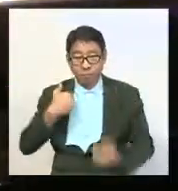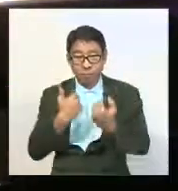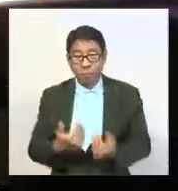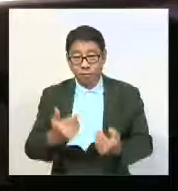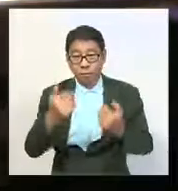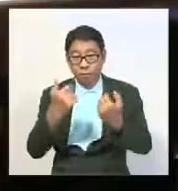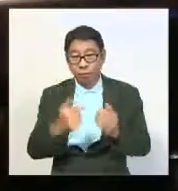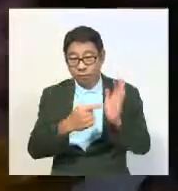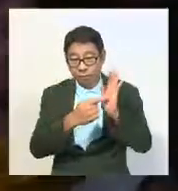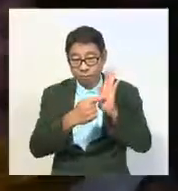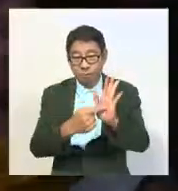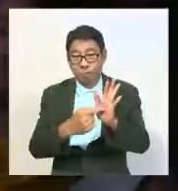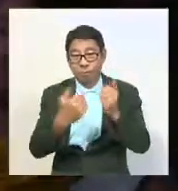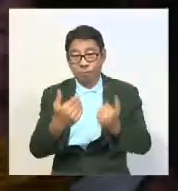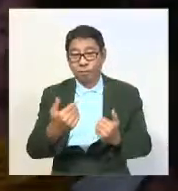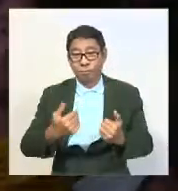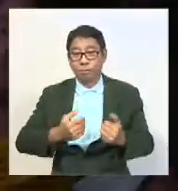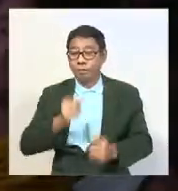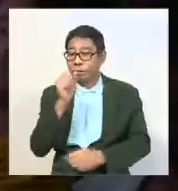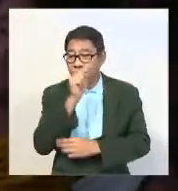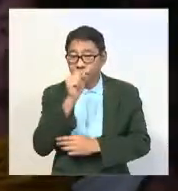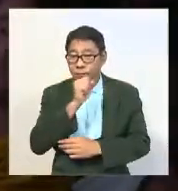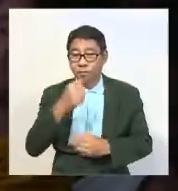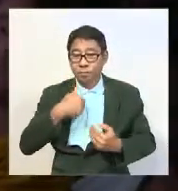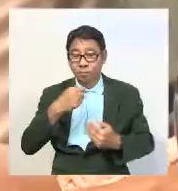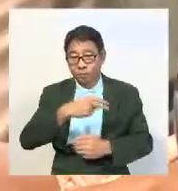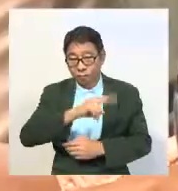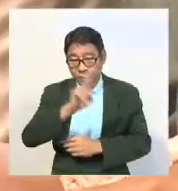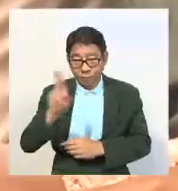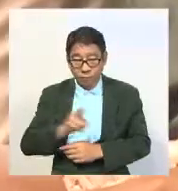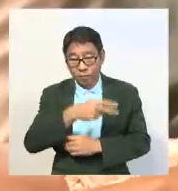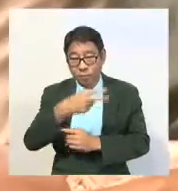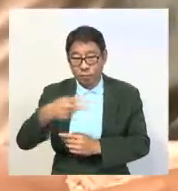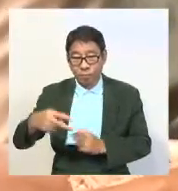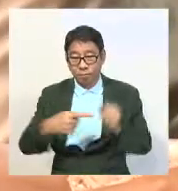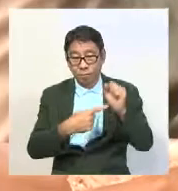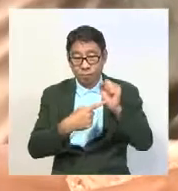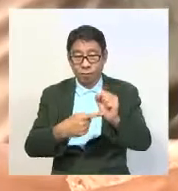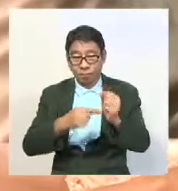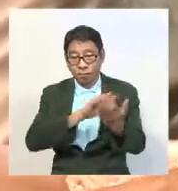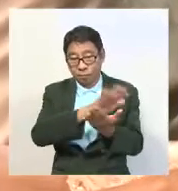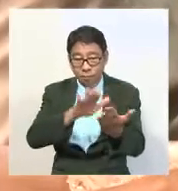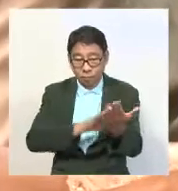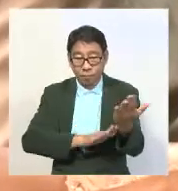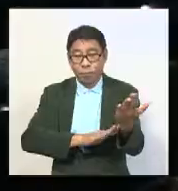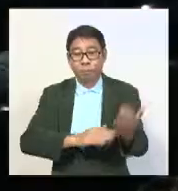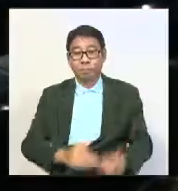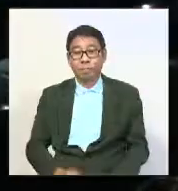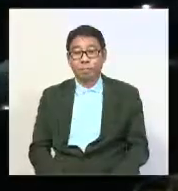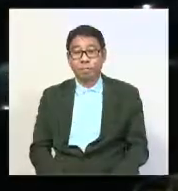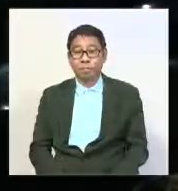ษณะโดดเด่นเฉพาะตัวทั้งในด้านของการออกเสียงการใช้ภาษาเพื่อให้เป็นเอกลักษณ์ของชาติสืบไปค่ะ